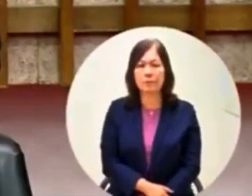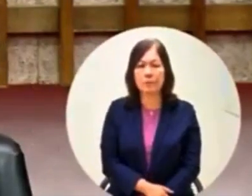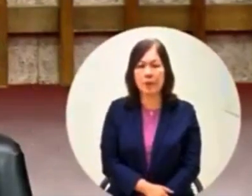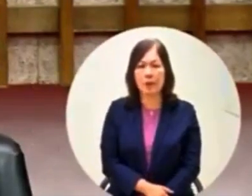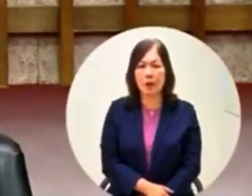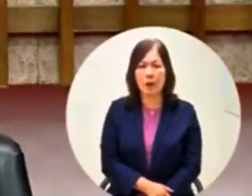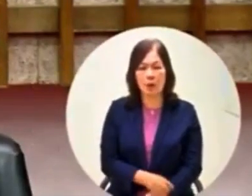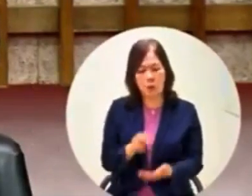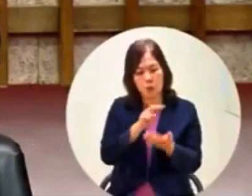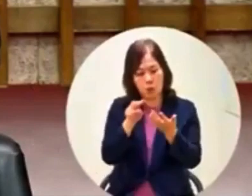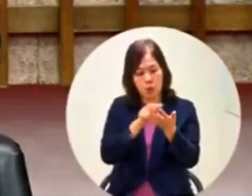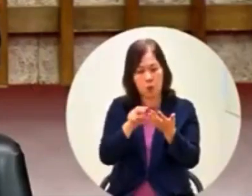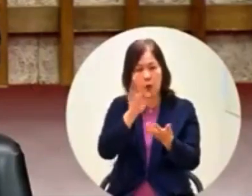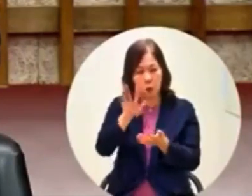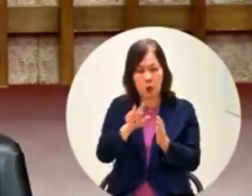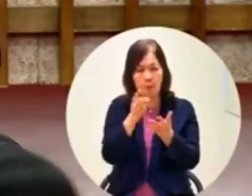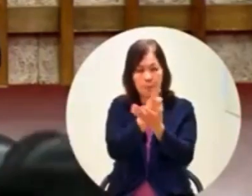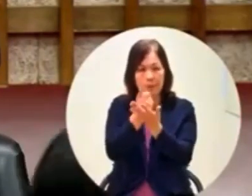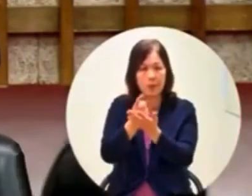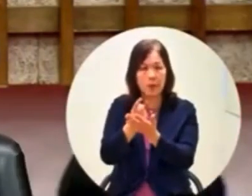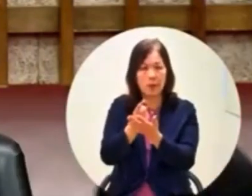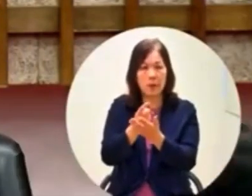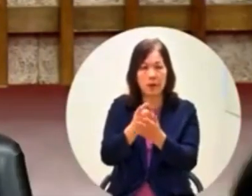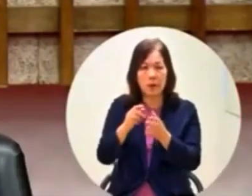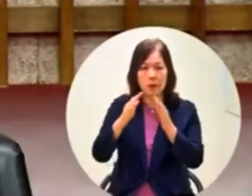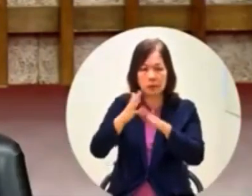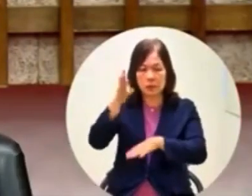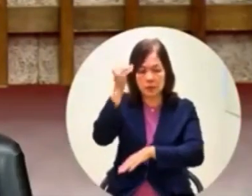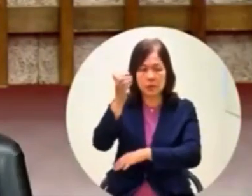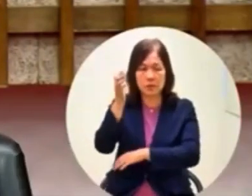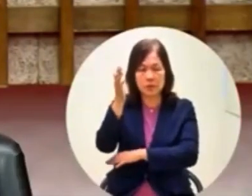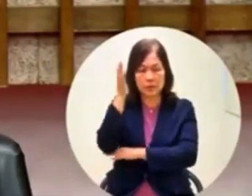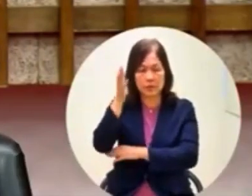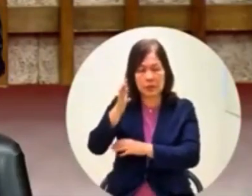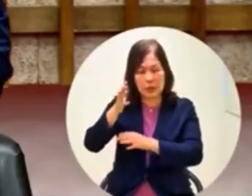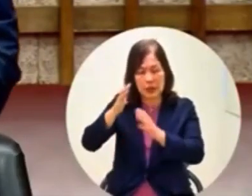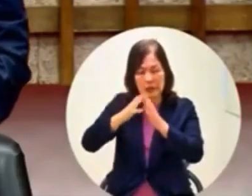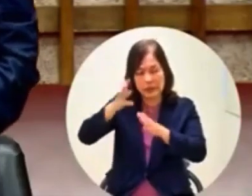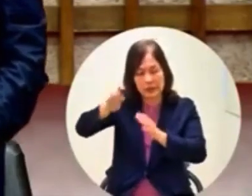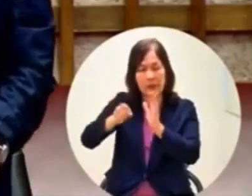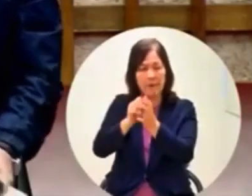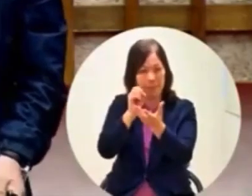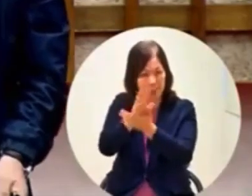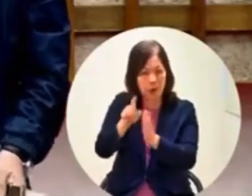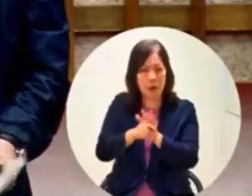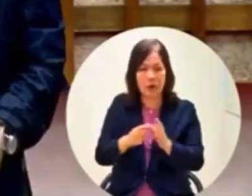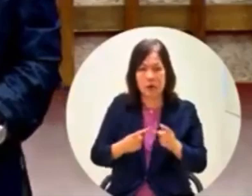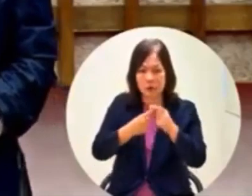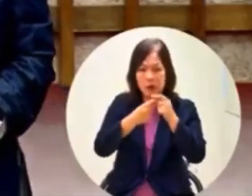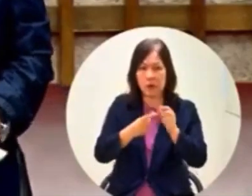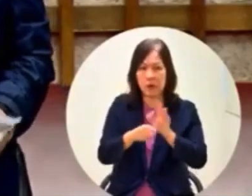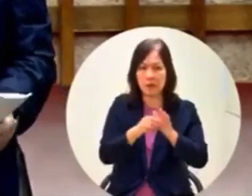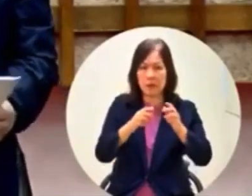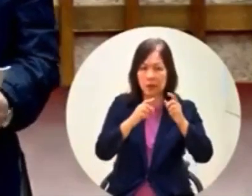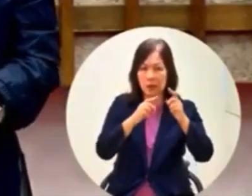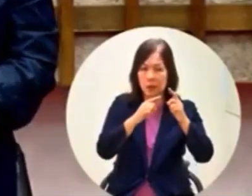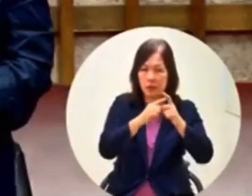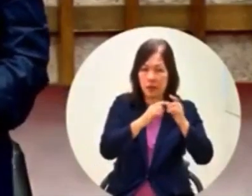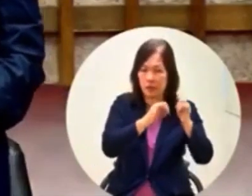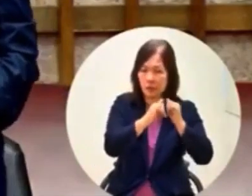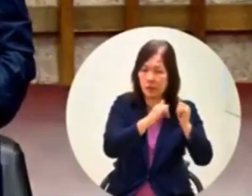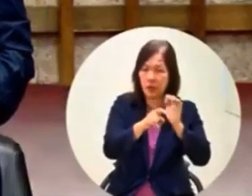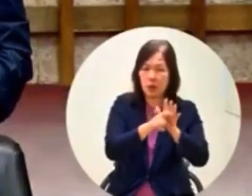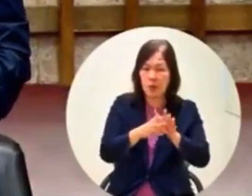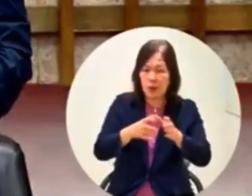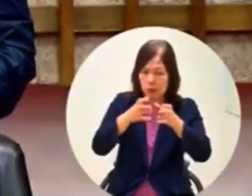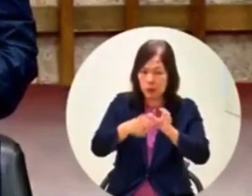了这个所有的市长所报告的第一个，我们人民组成政府，政府的最大的一个主